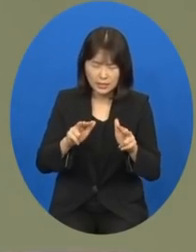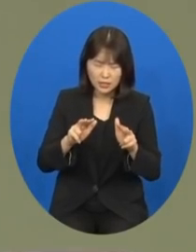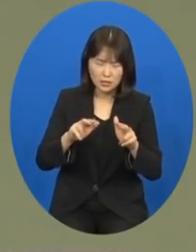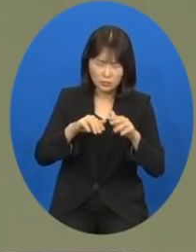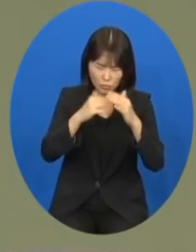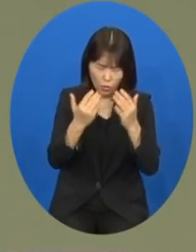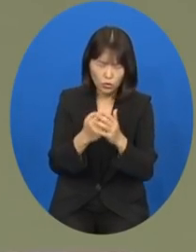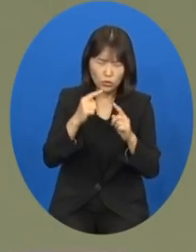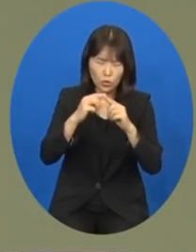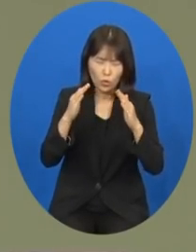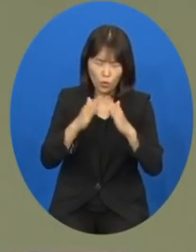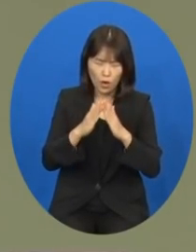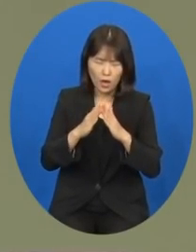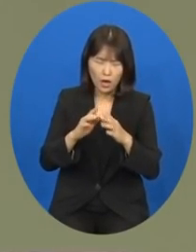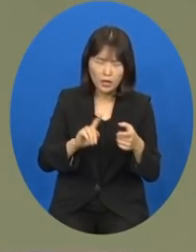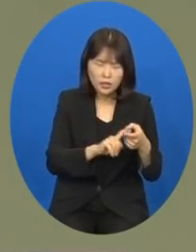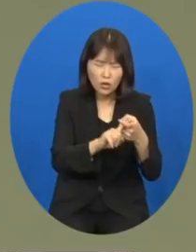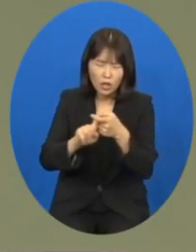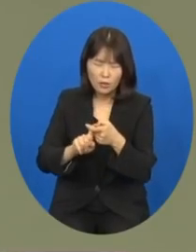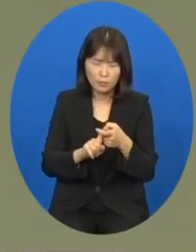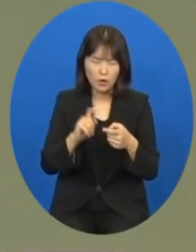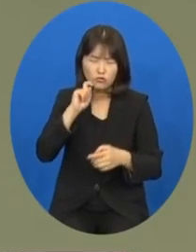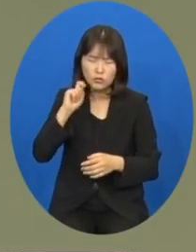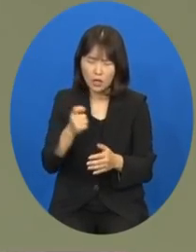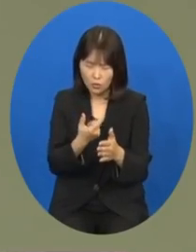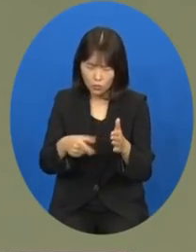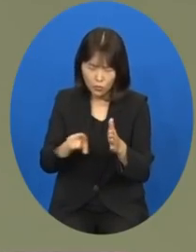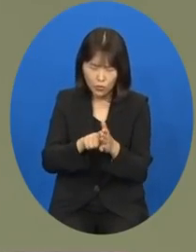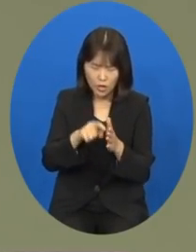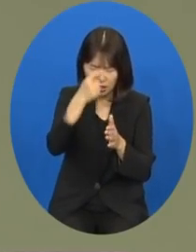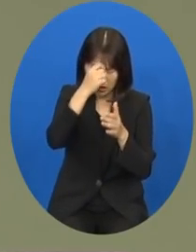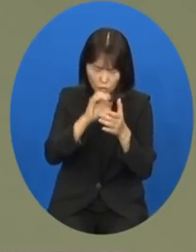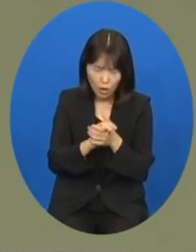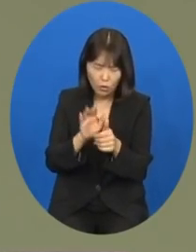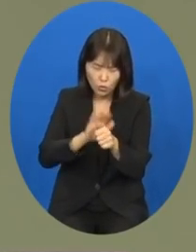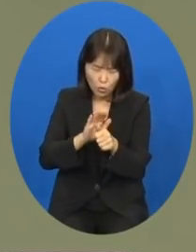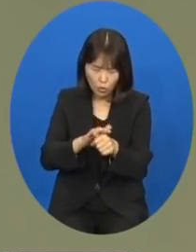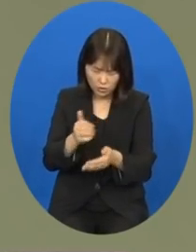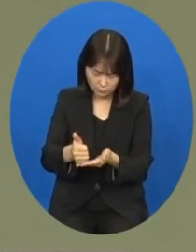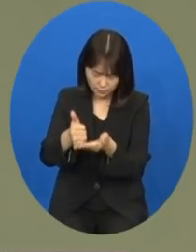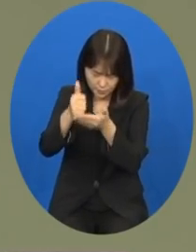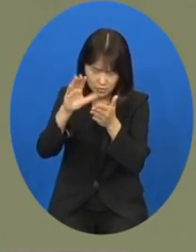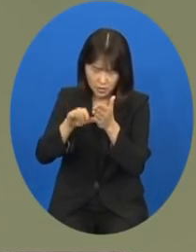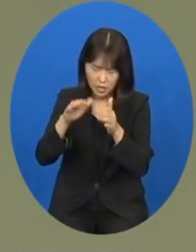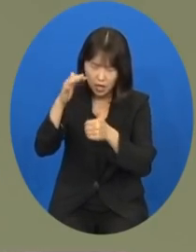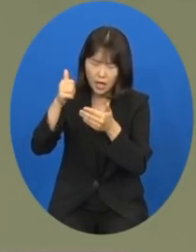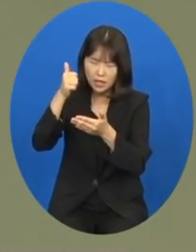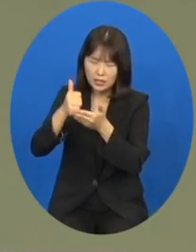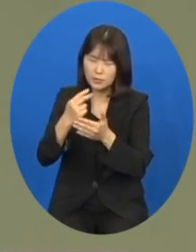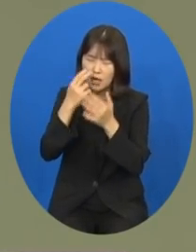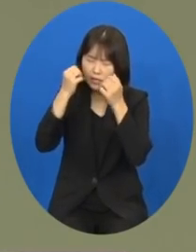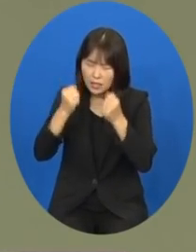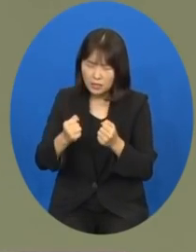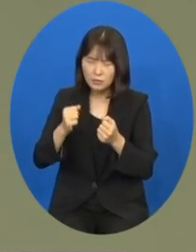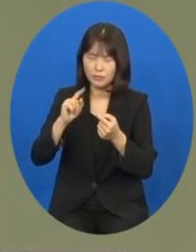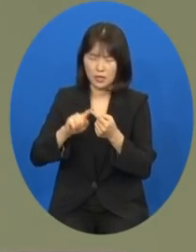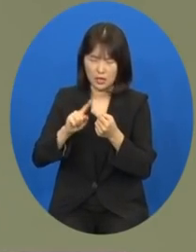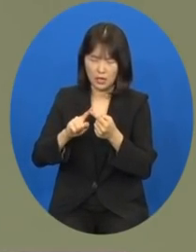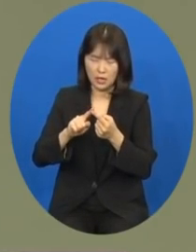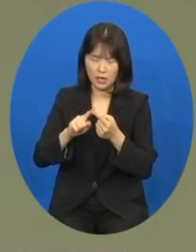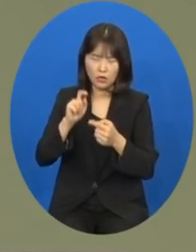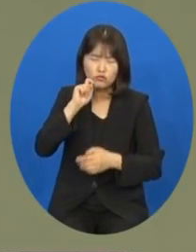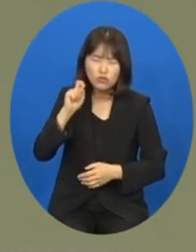연합하여 그 나라를 위해서 기도하며 그 나라를 위해서도 음료 3길 때에 하나님의 살아계심을 이 분명히 그딴 가운데